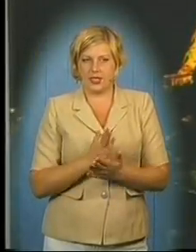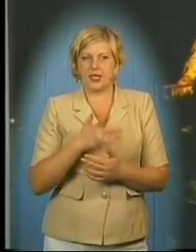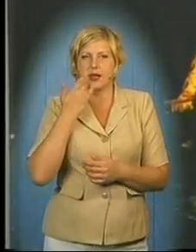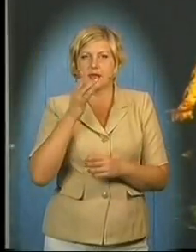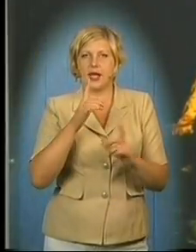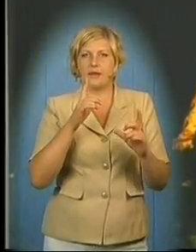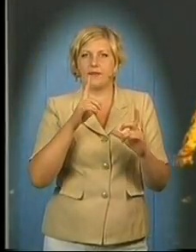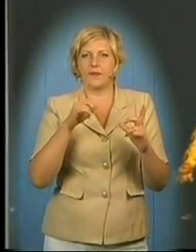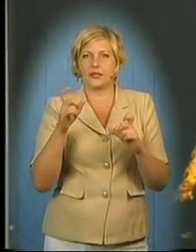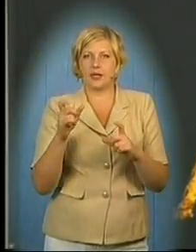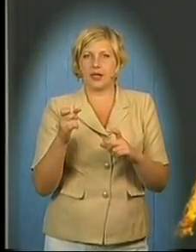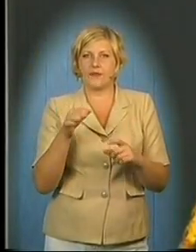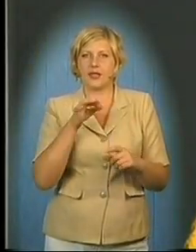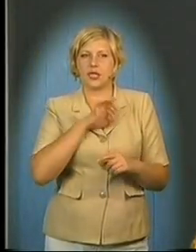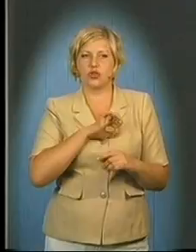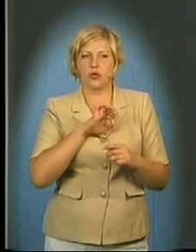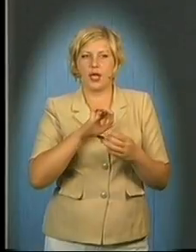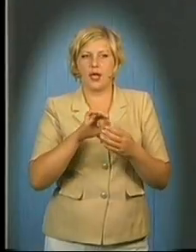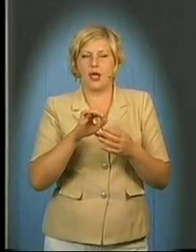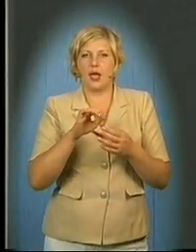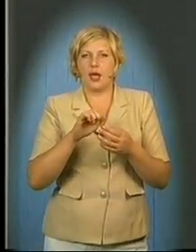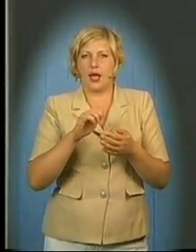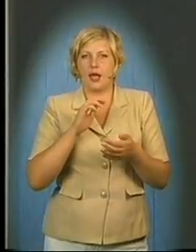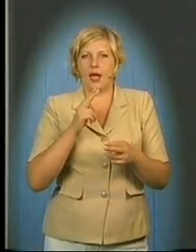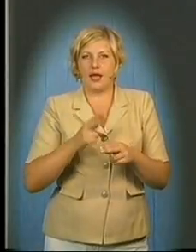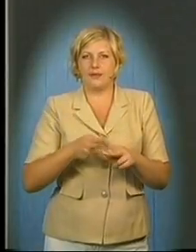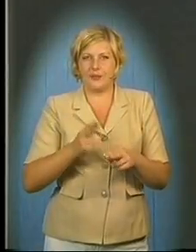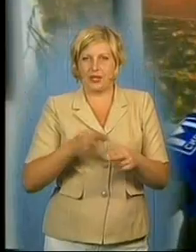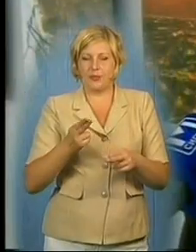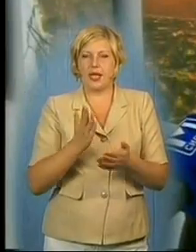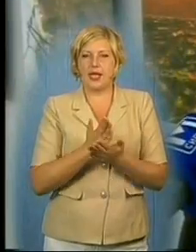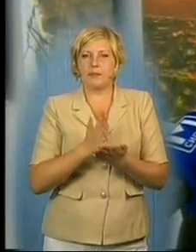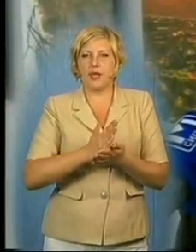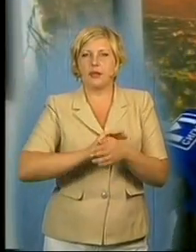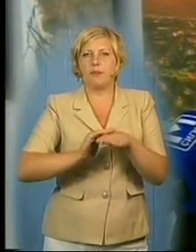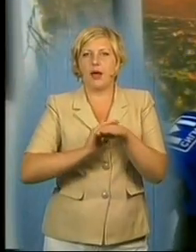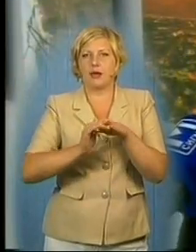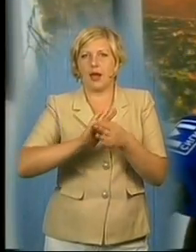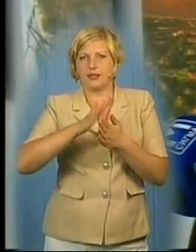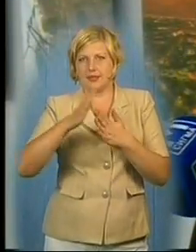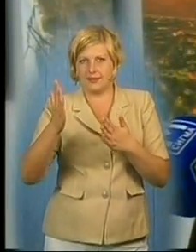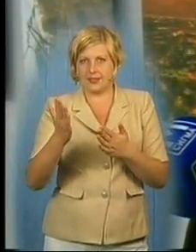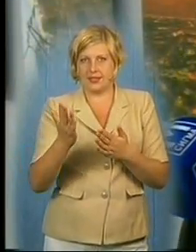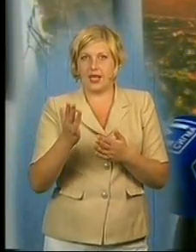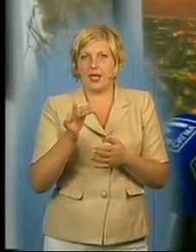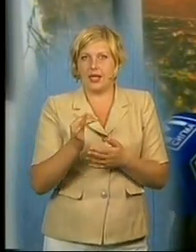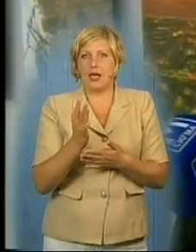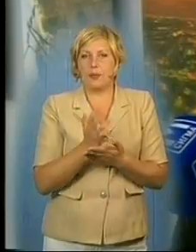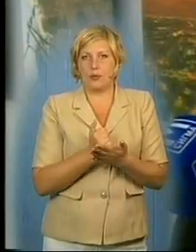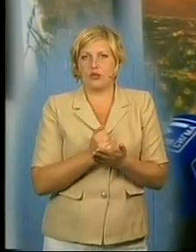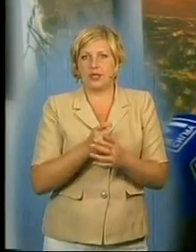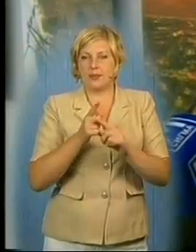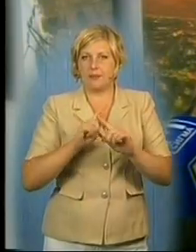когда фотография за счет алюминия имеет некую фактурность, бархатистость, я бы сказала, и определенное